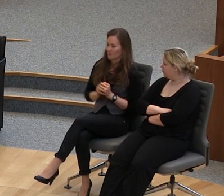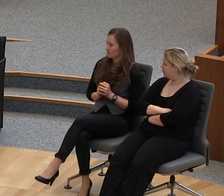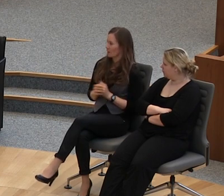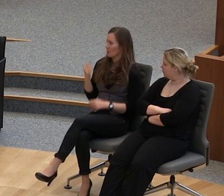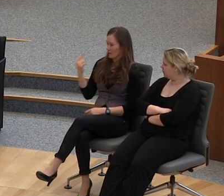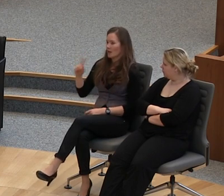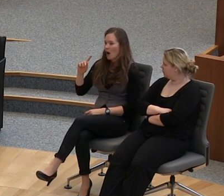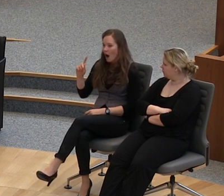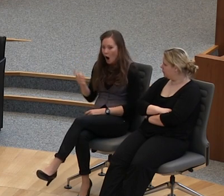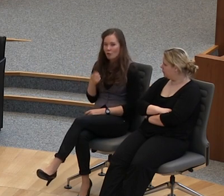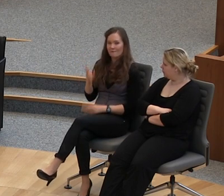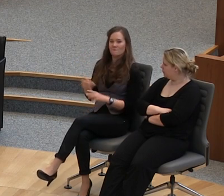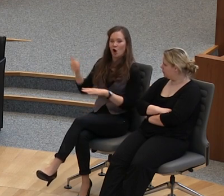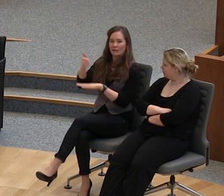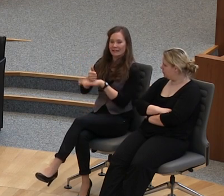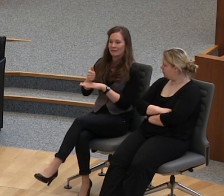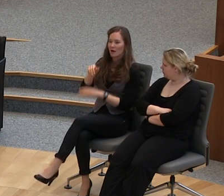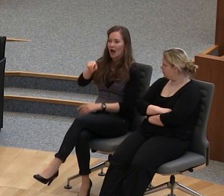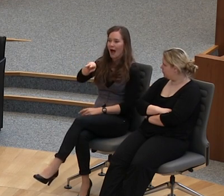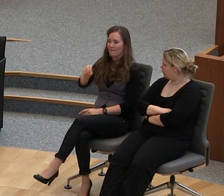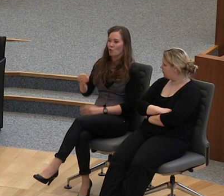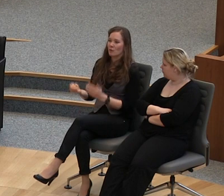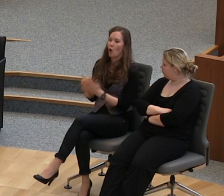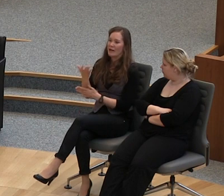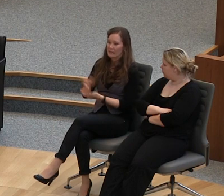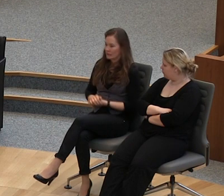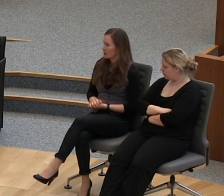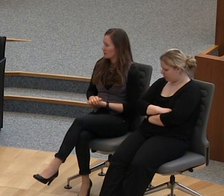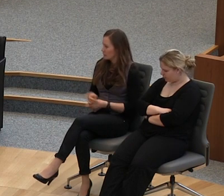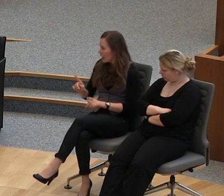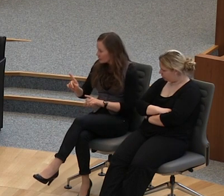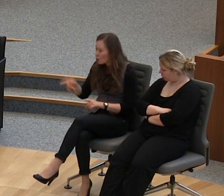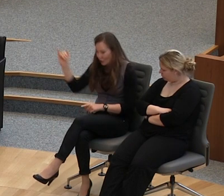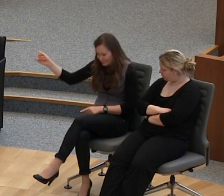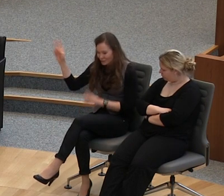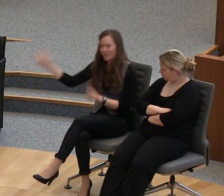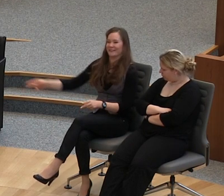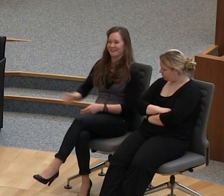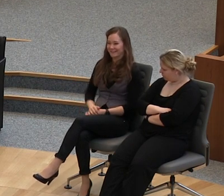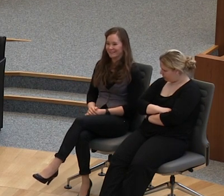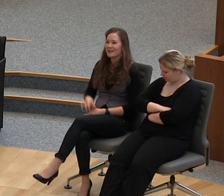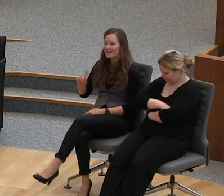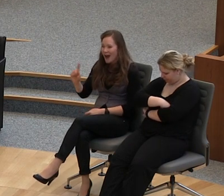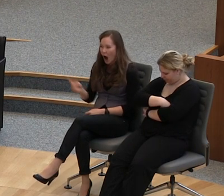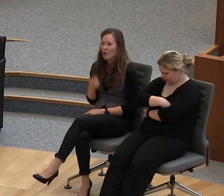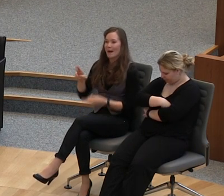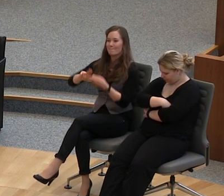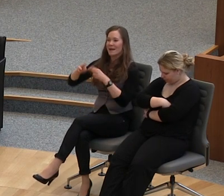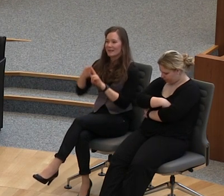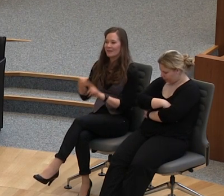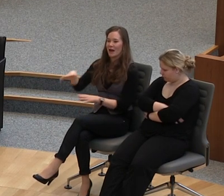Sie sind darüber hinaus Vorsitzende der AWO Neuss und, nee? Doch. Und Mitglied in